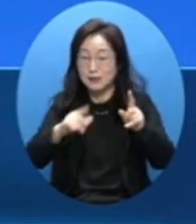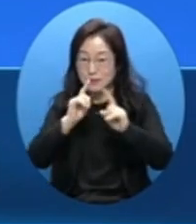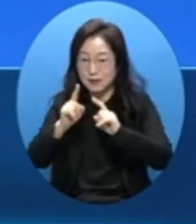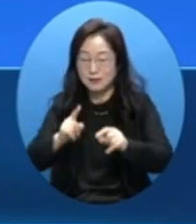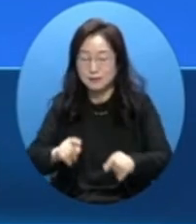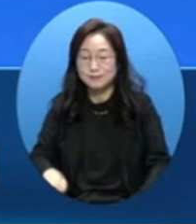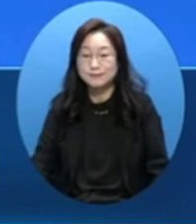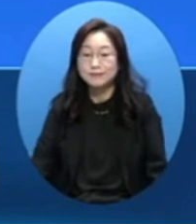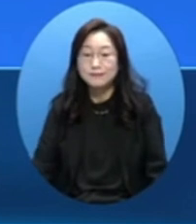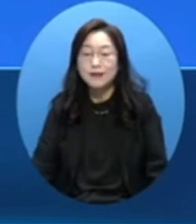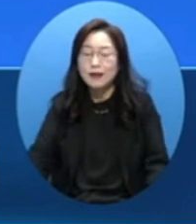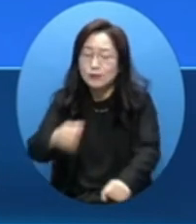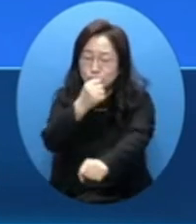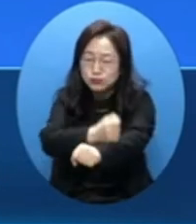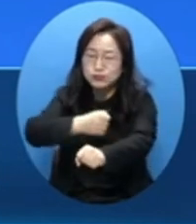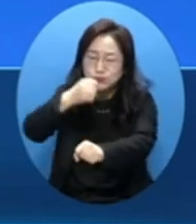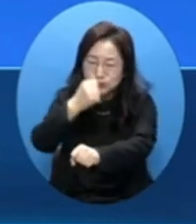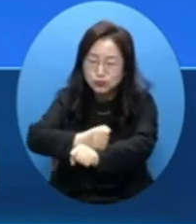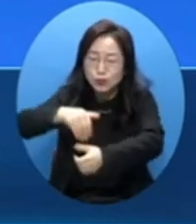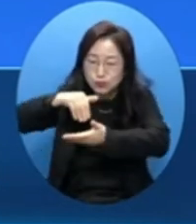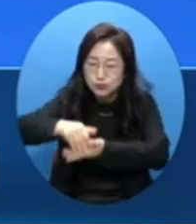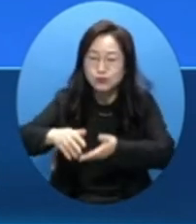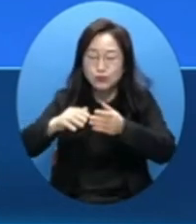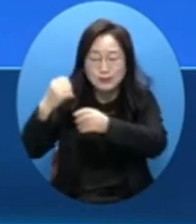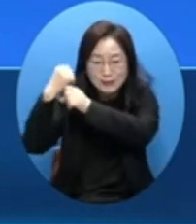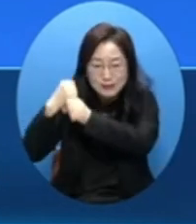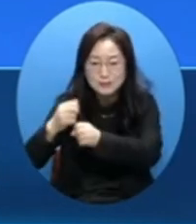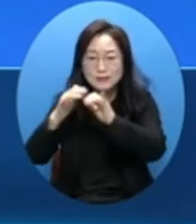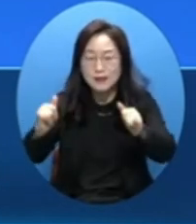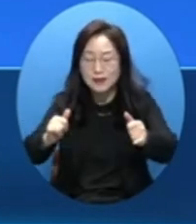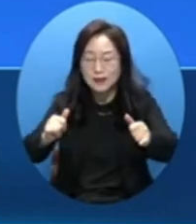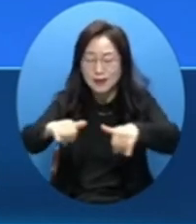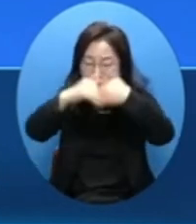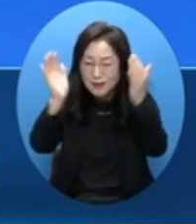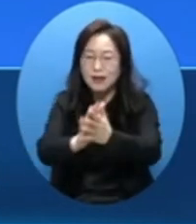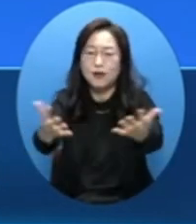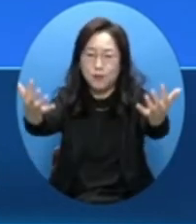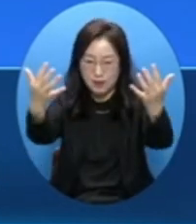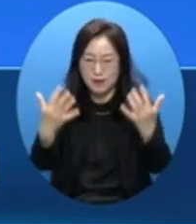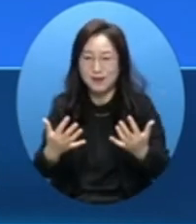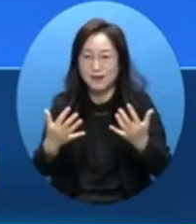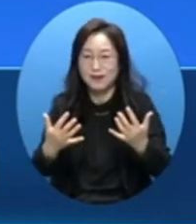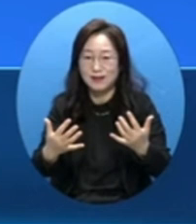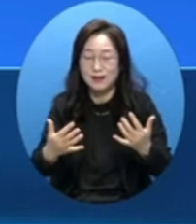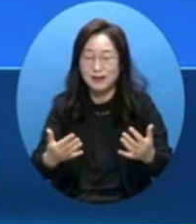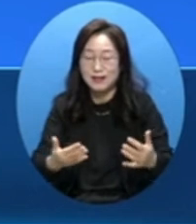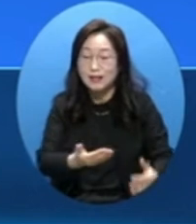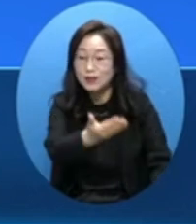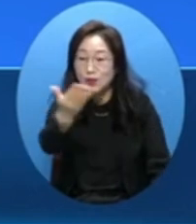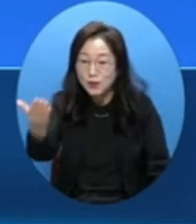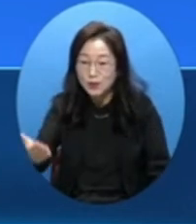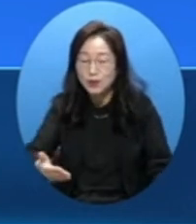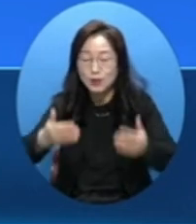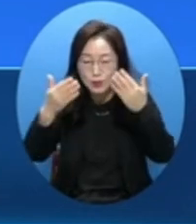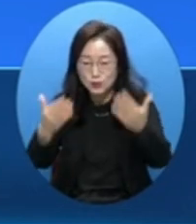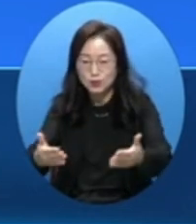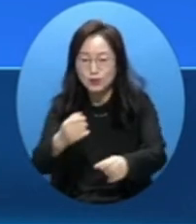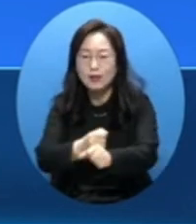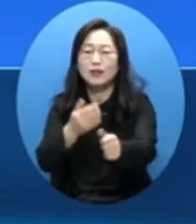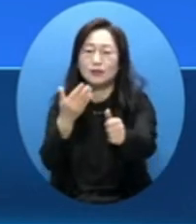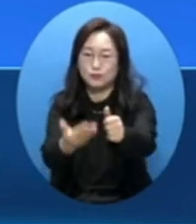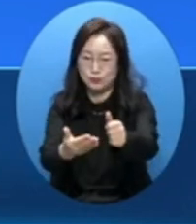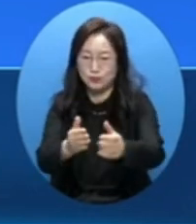말씀합니다. 수고하고 무거운 짐진 자들아 다 내게로 오라. 내가 너희를 쉬게 하리라.